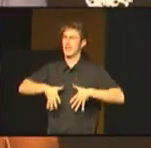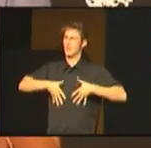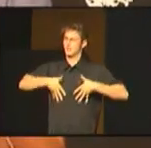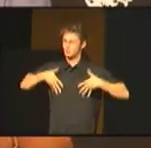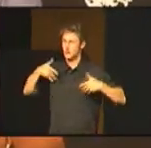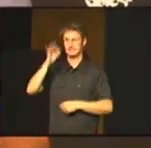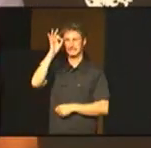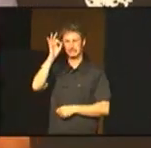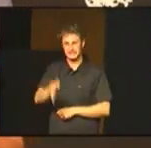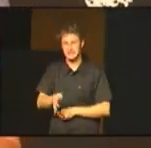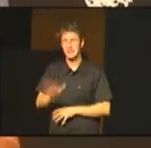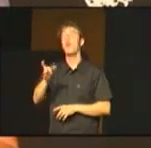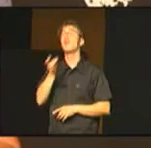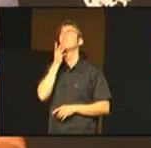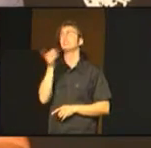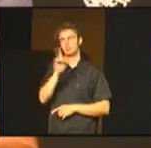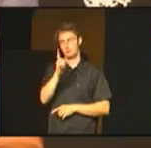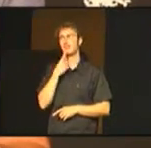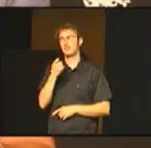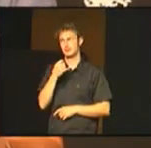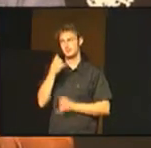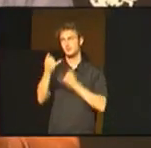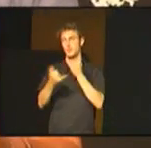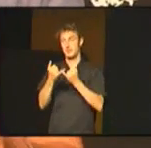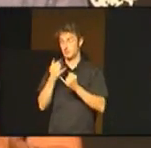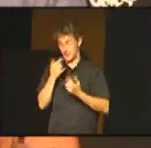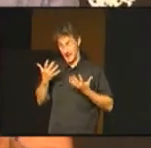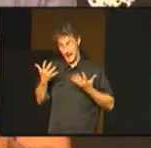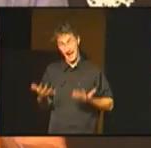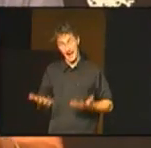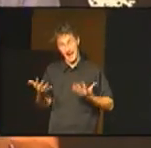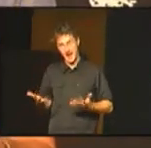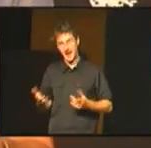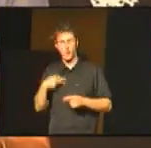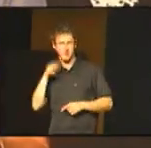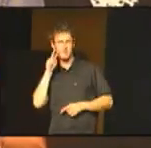dir també que és molt difícil. Ara mateix constatem les